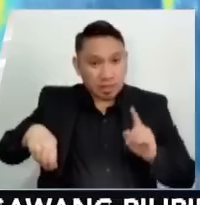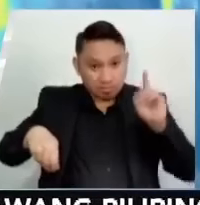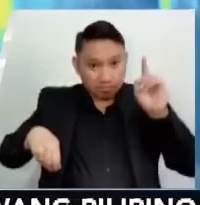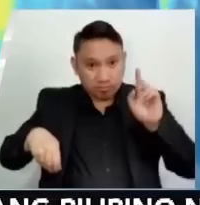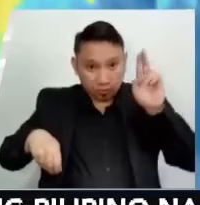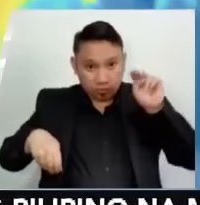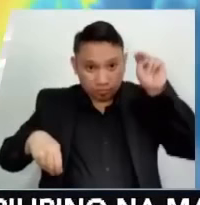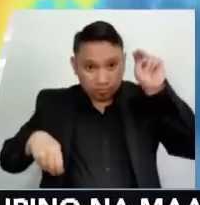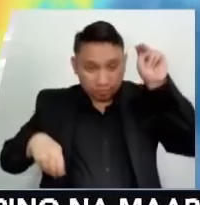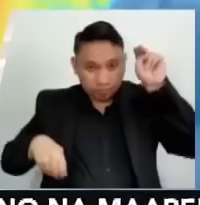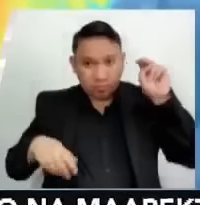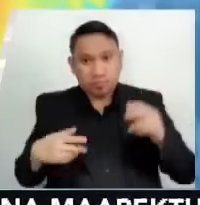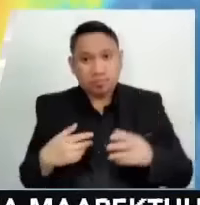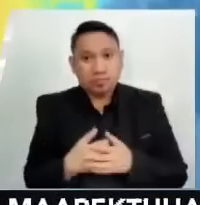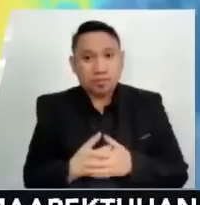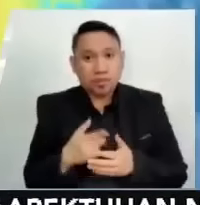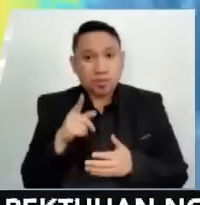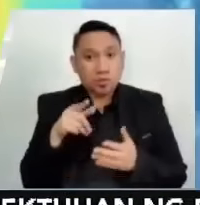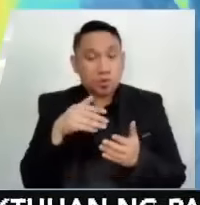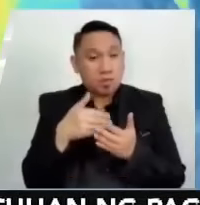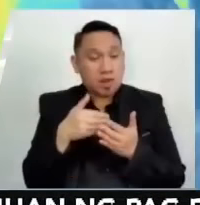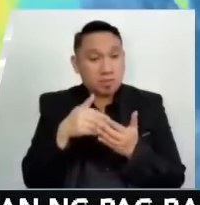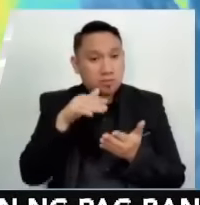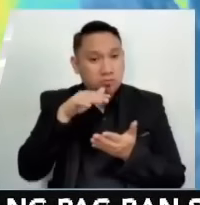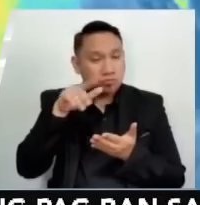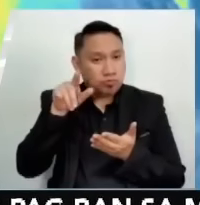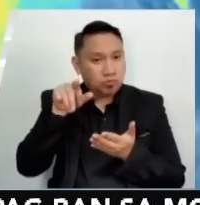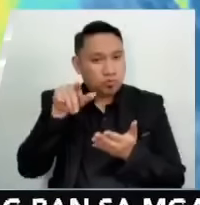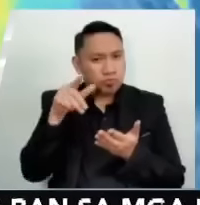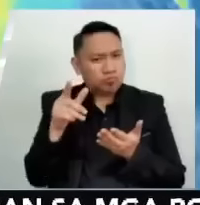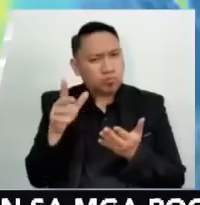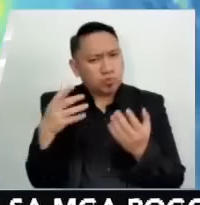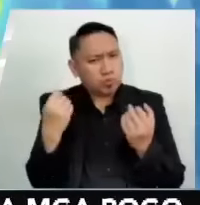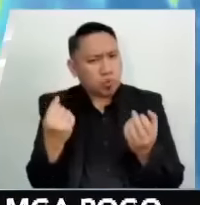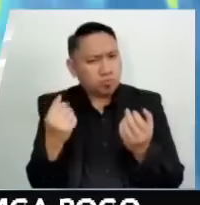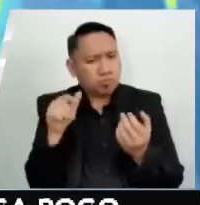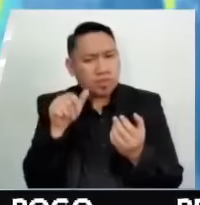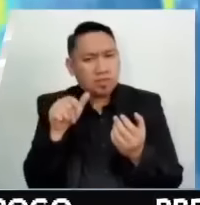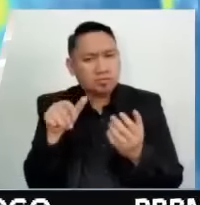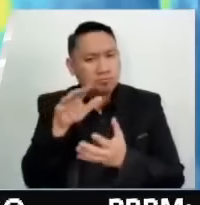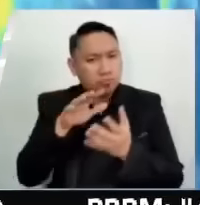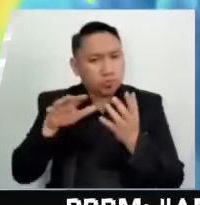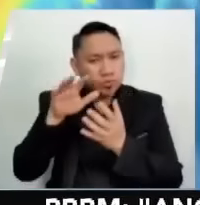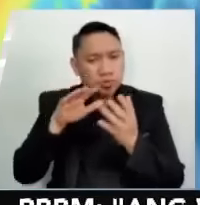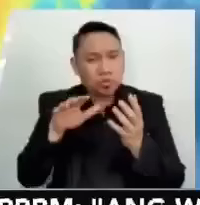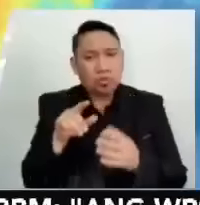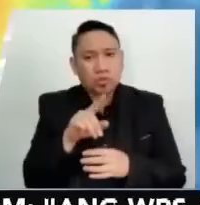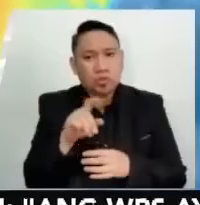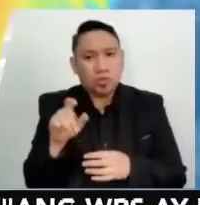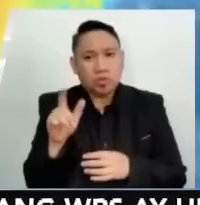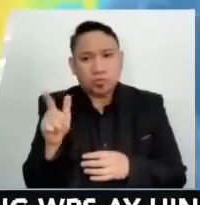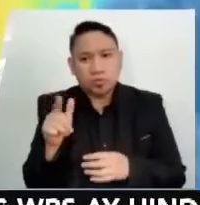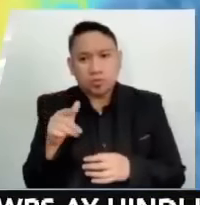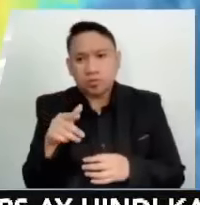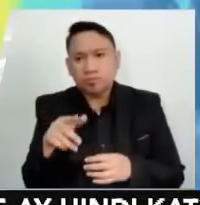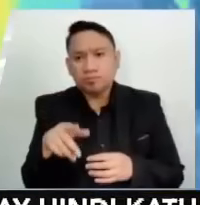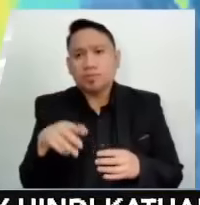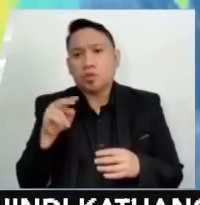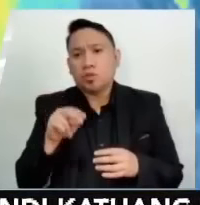kilometers malapit sa sentro at bugso na abot sa 160 kilometers per hour, kumikilo sa direksyong north-northwest sa bilis na